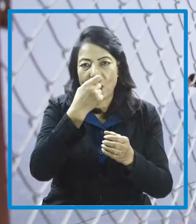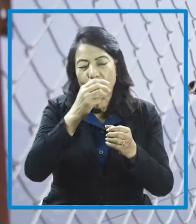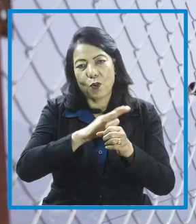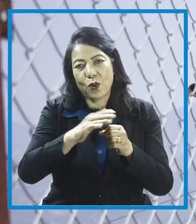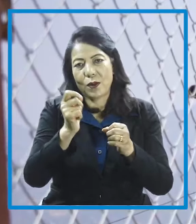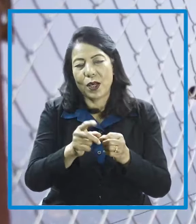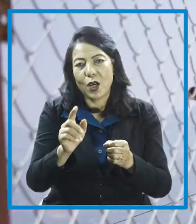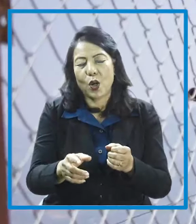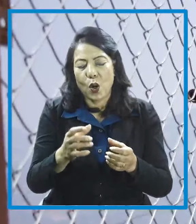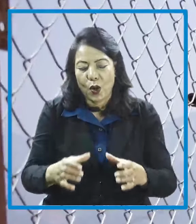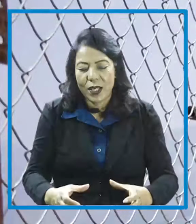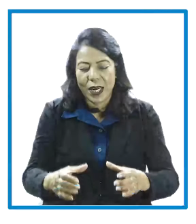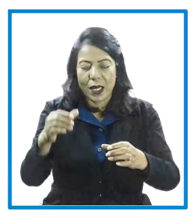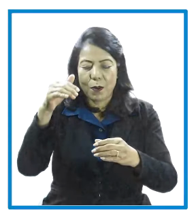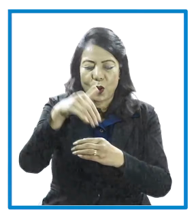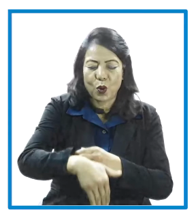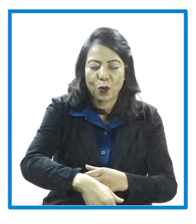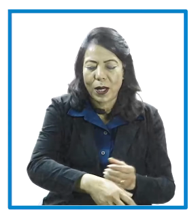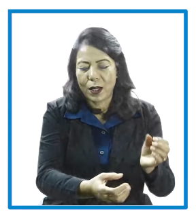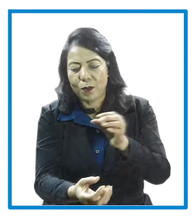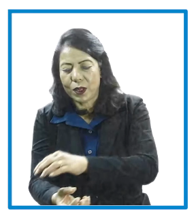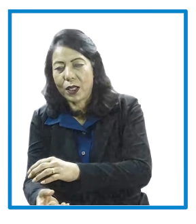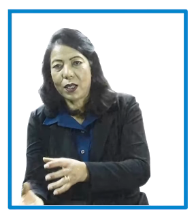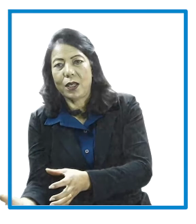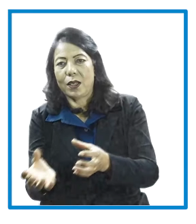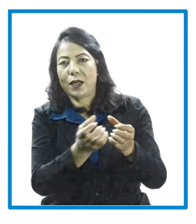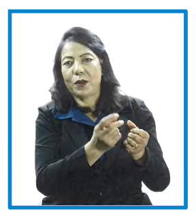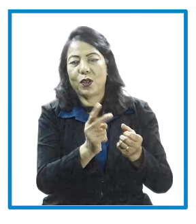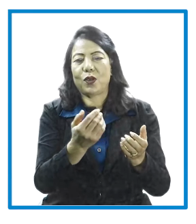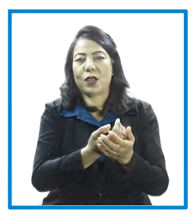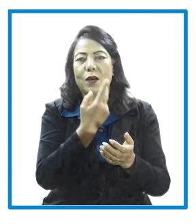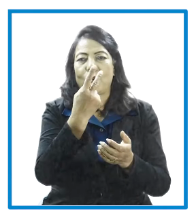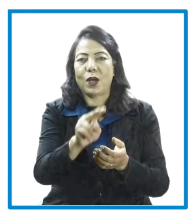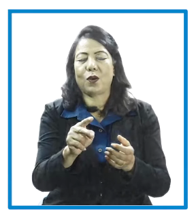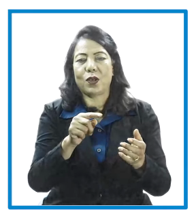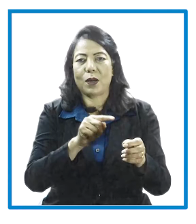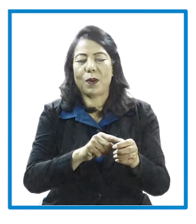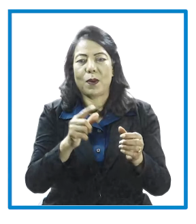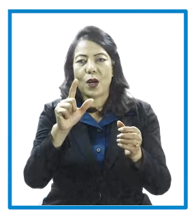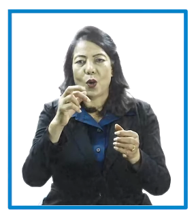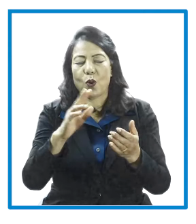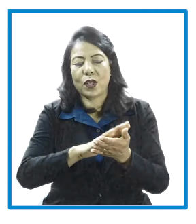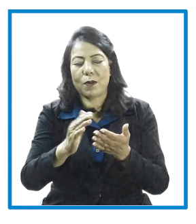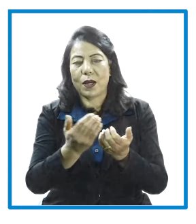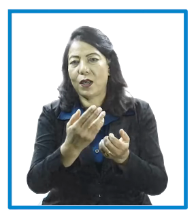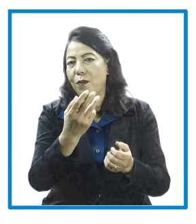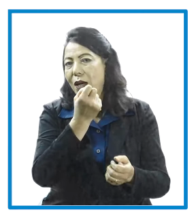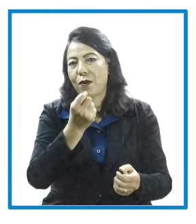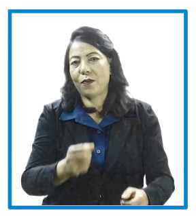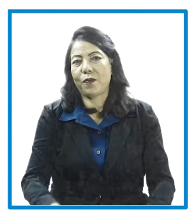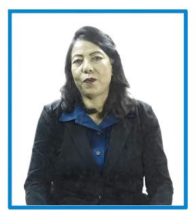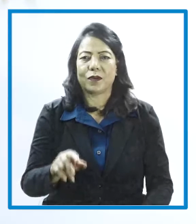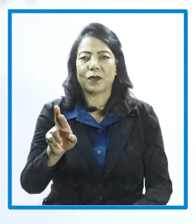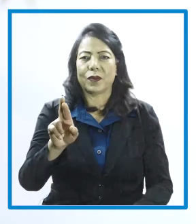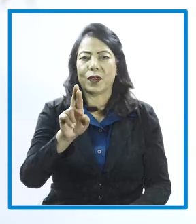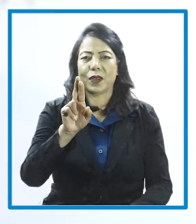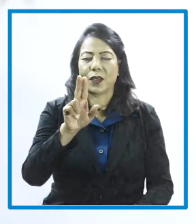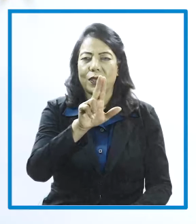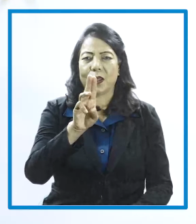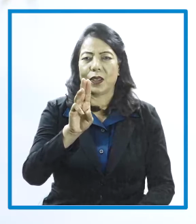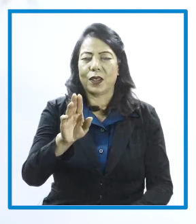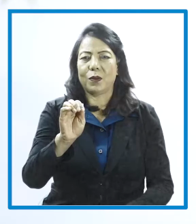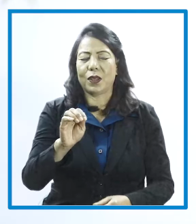नि त अनि एउटा गाउँको पुरै बाख्रा यहाँ डिपिङ ट्याङ्कमा डुबाएर लगिसकेपछि खोर छ त्यो टाइम बचेको टाइममा त खोर सफा गर्न पाइयो नि त